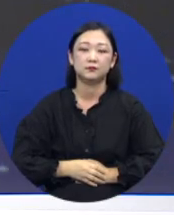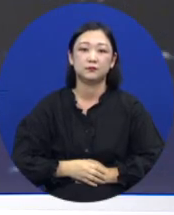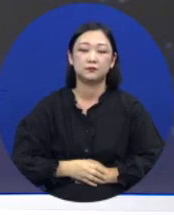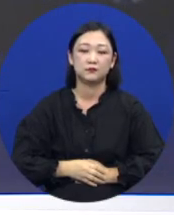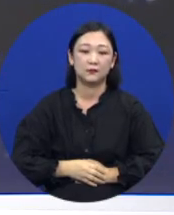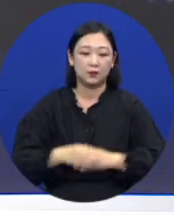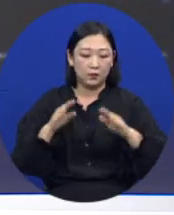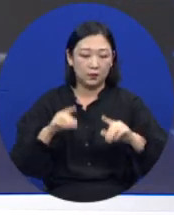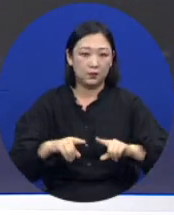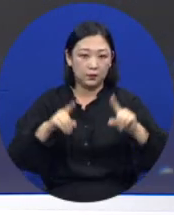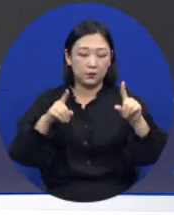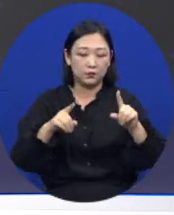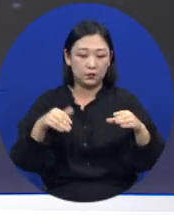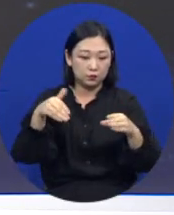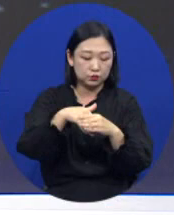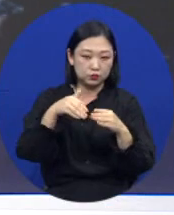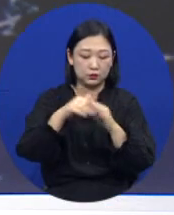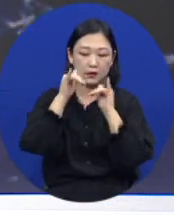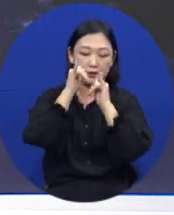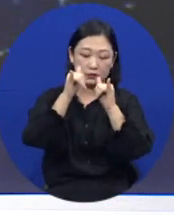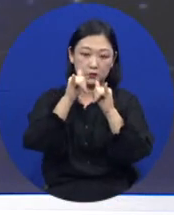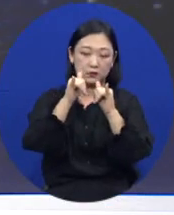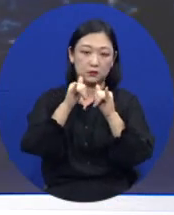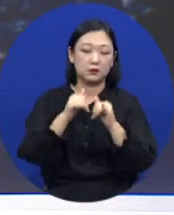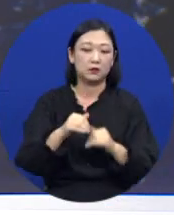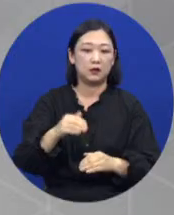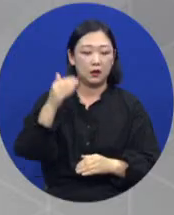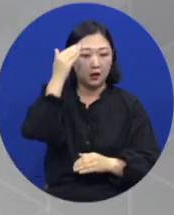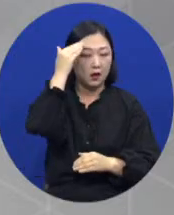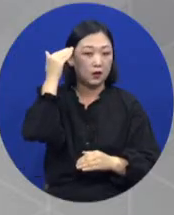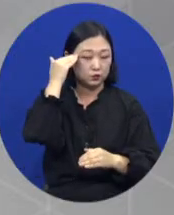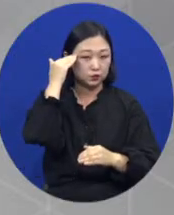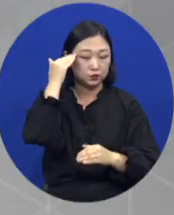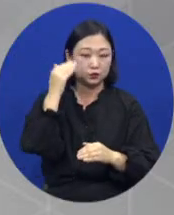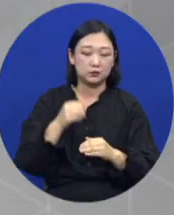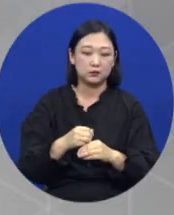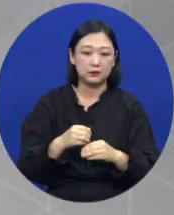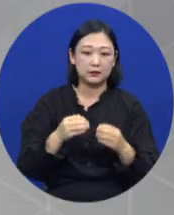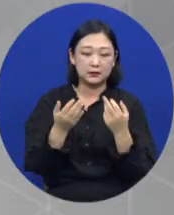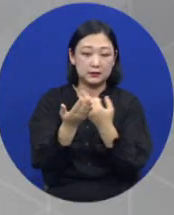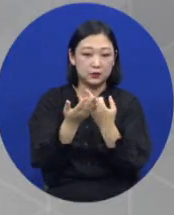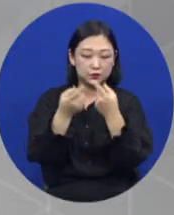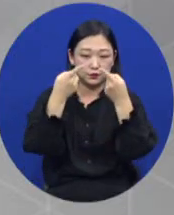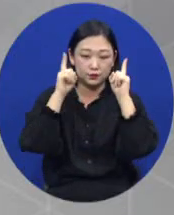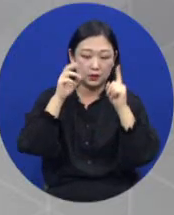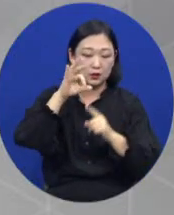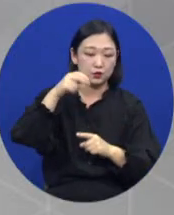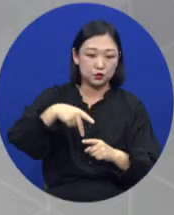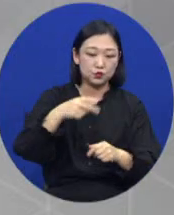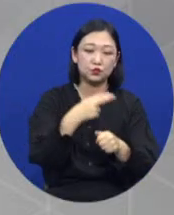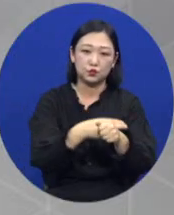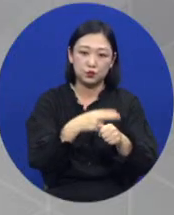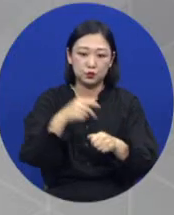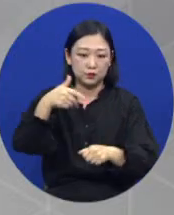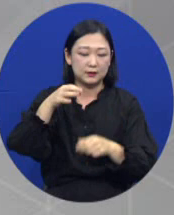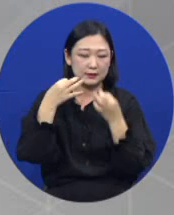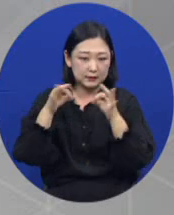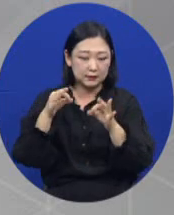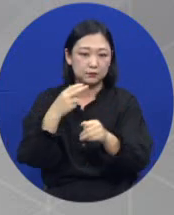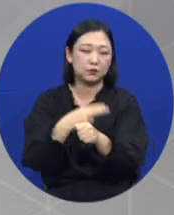제주도는 올해 제주도 문화상 수상자로 학술 부분에 제주대 u 철인 교수와 김상재 교수